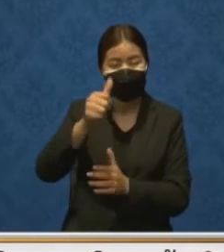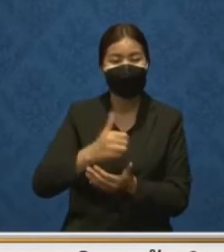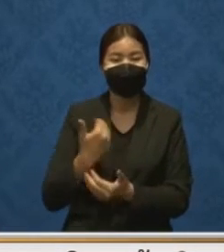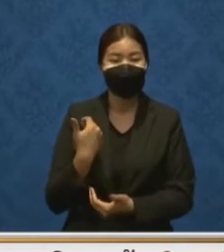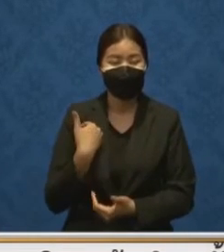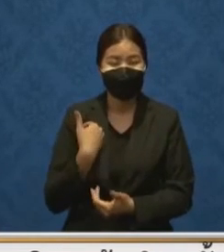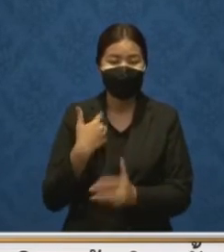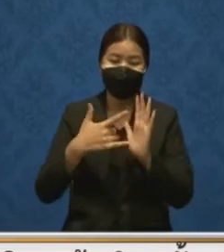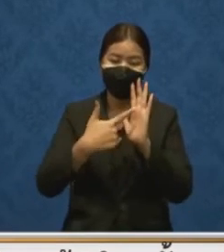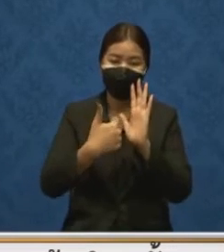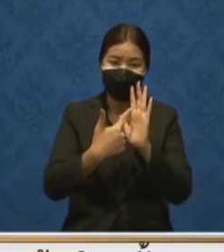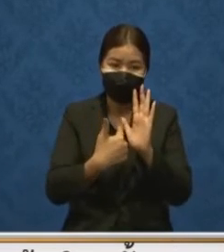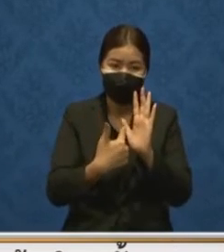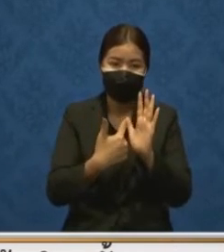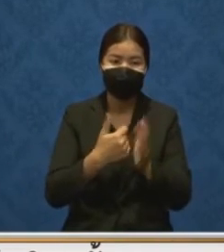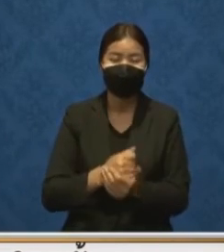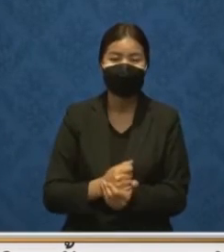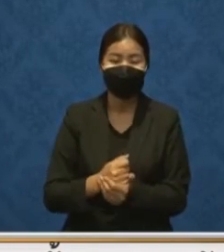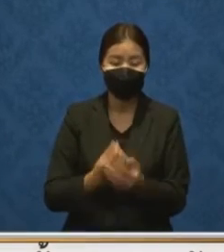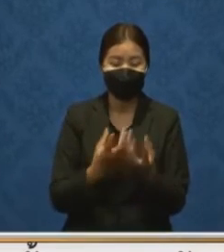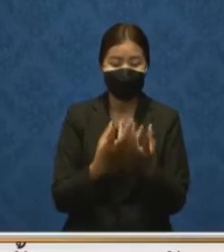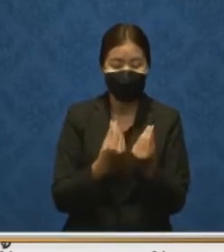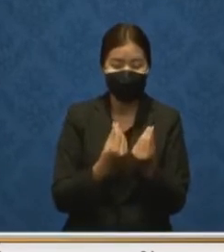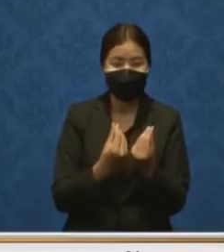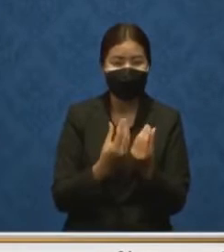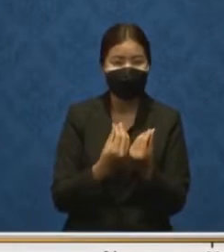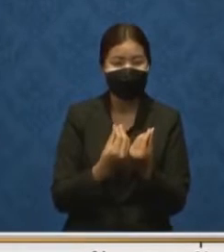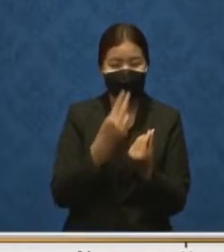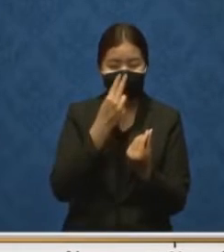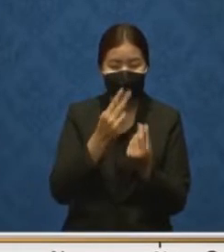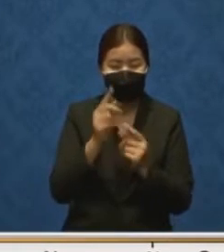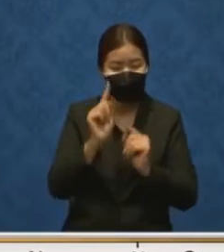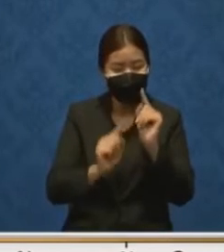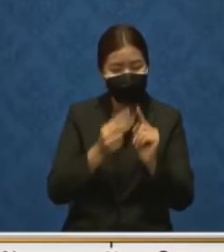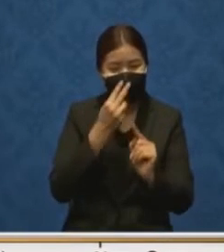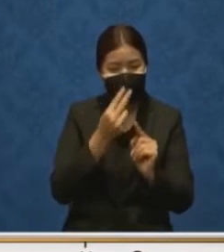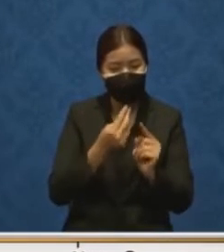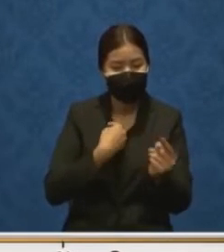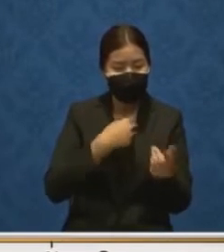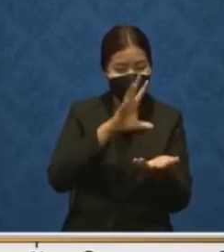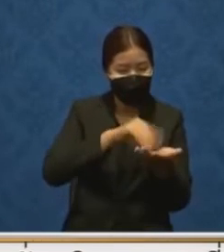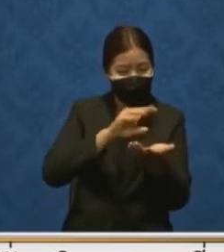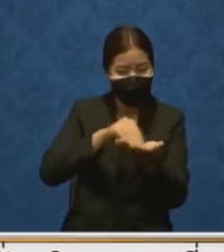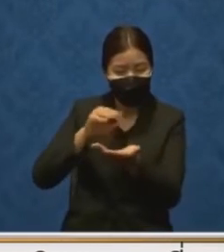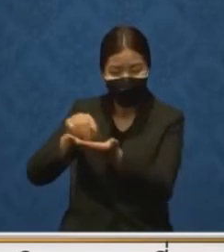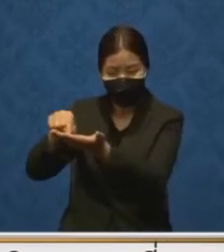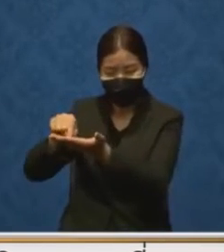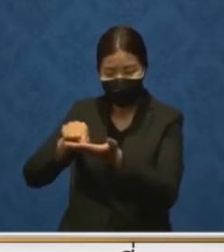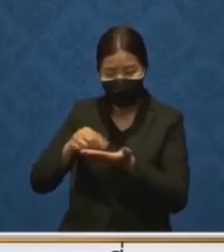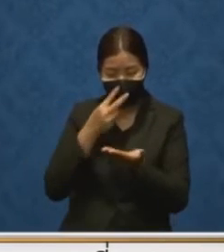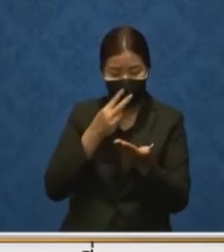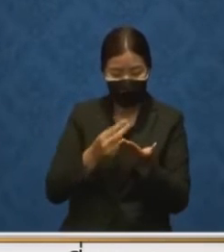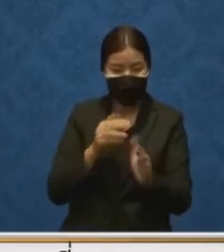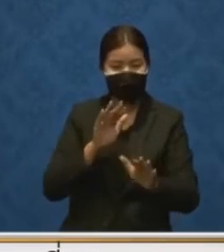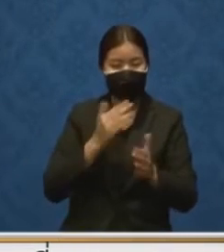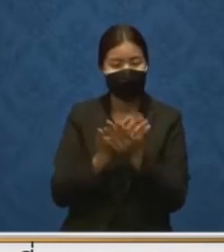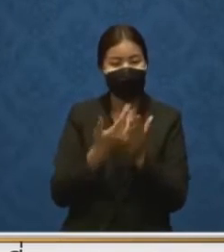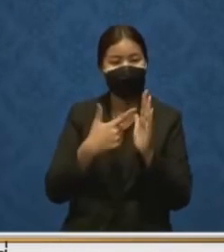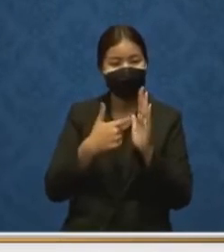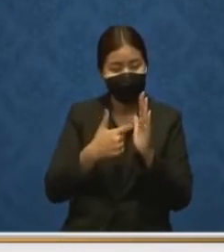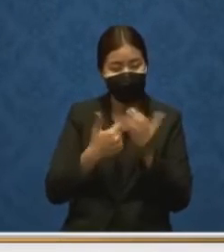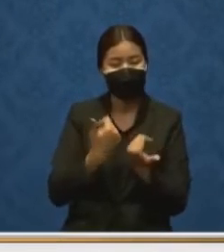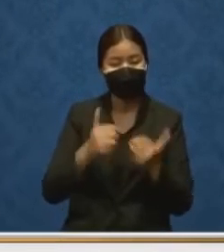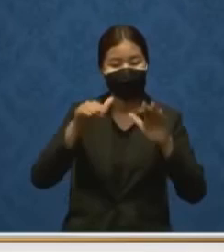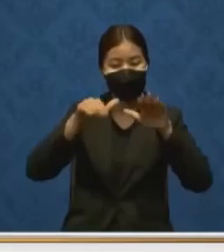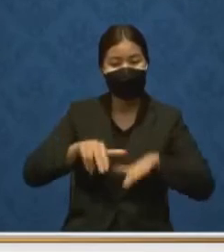ยาเวชพันตัวเลขเฉลี่ยทั้งหมดจากการตรวจสอบจริทางสถิติราคาก็เฉลยลด